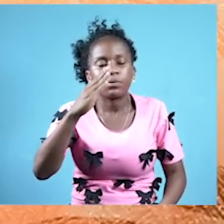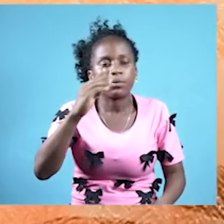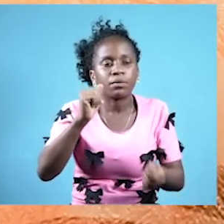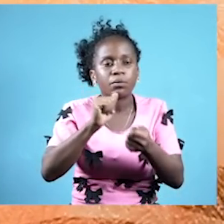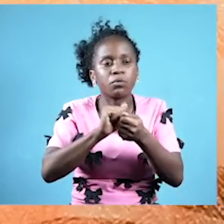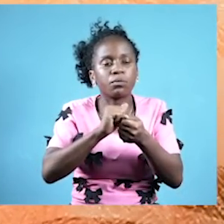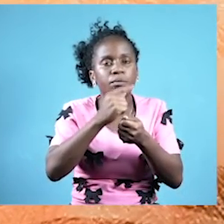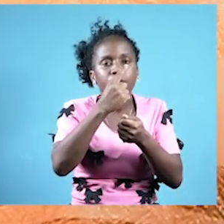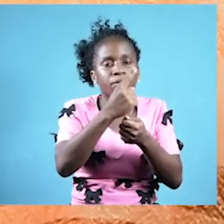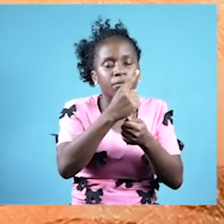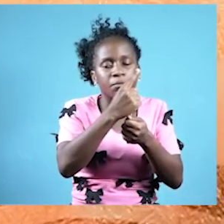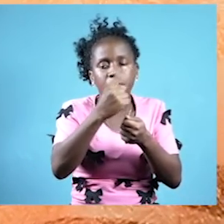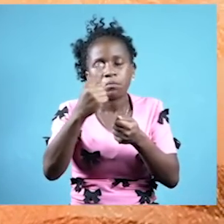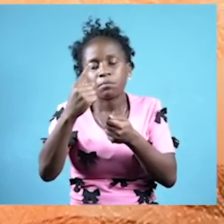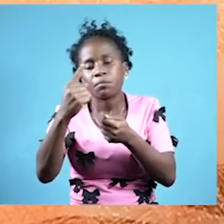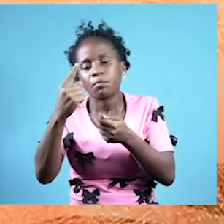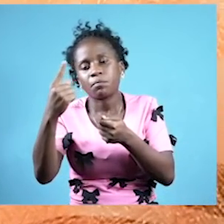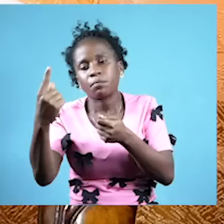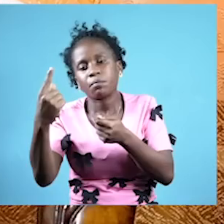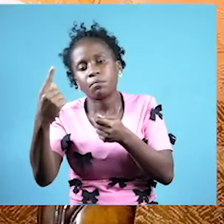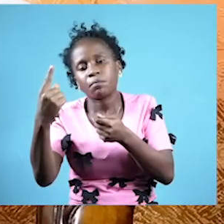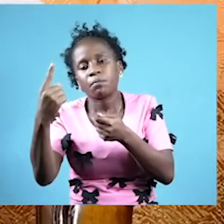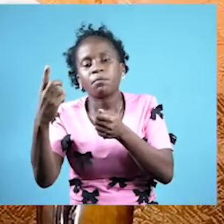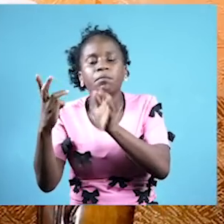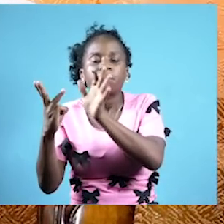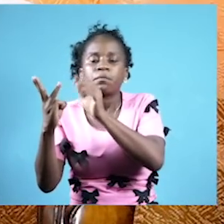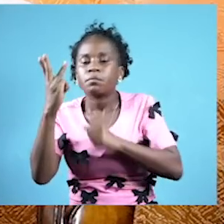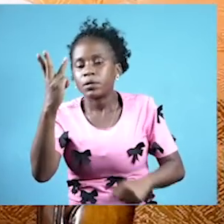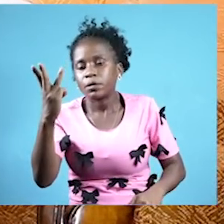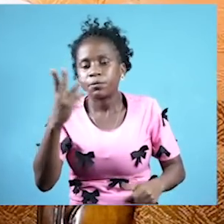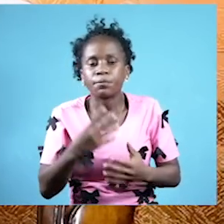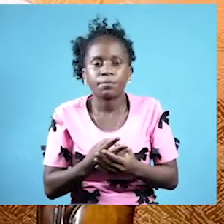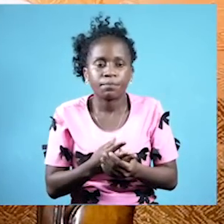bilioni 11 mpaka 13 kwa tafsiri yake